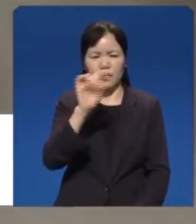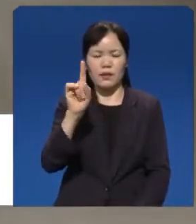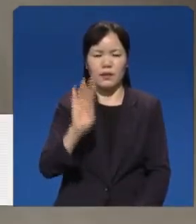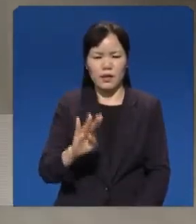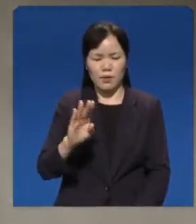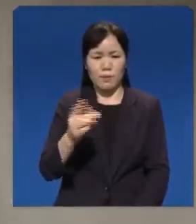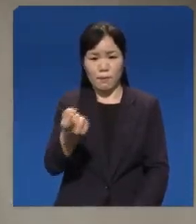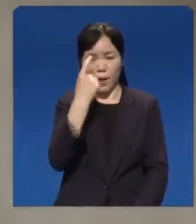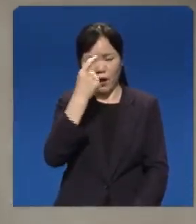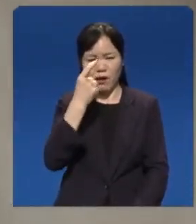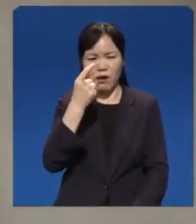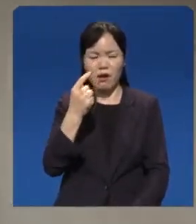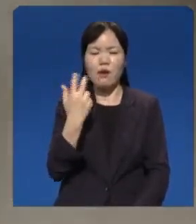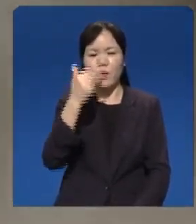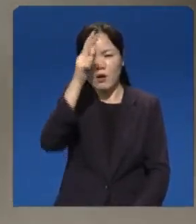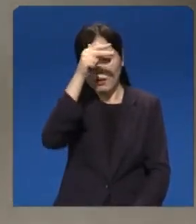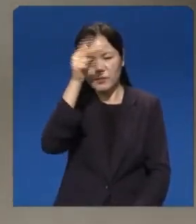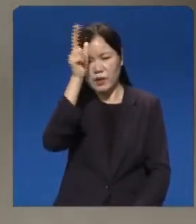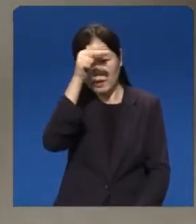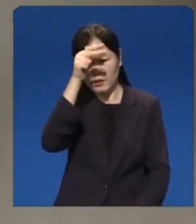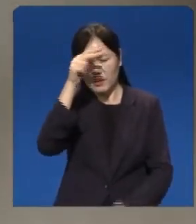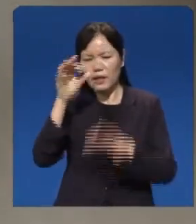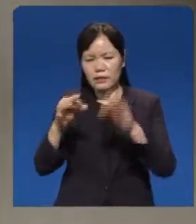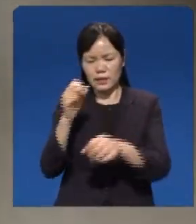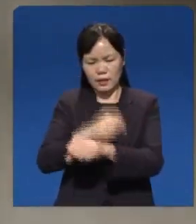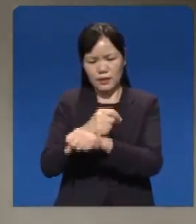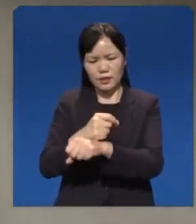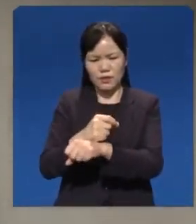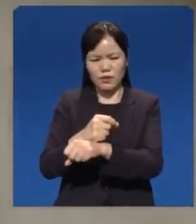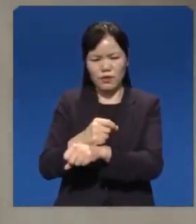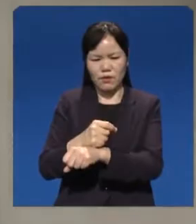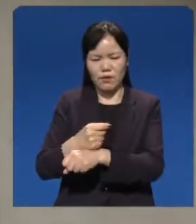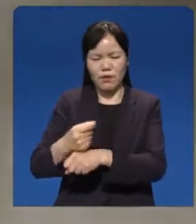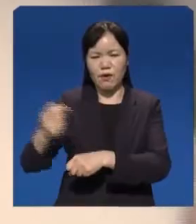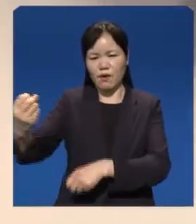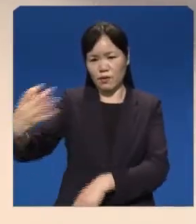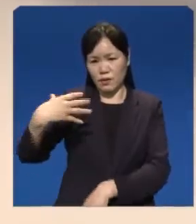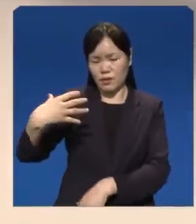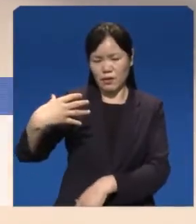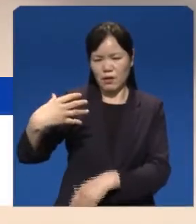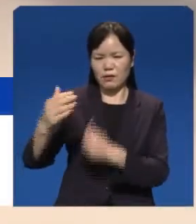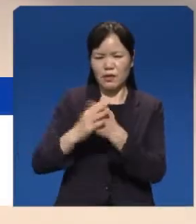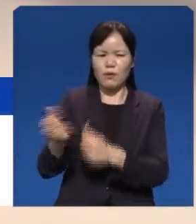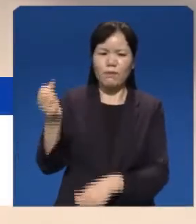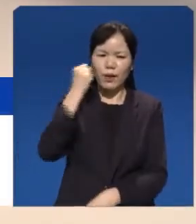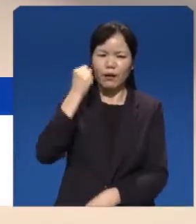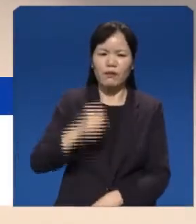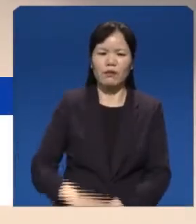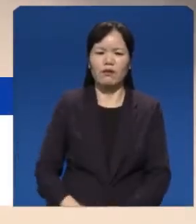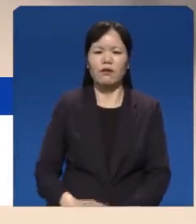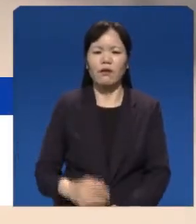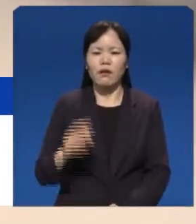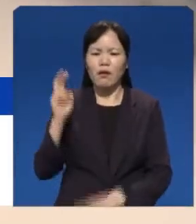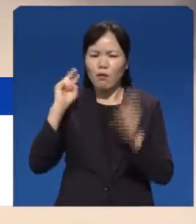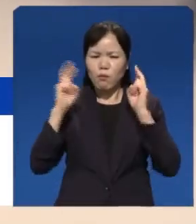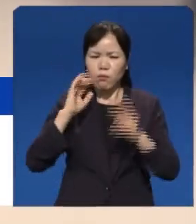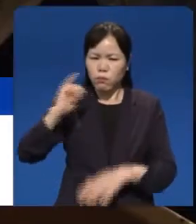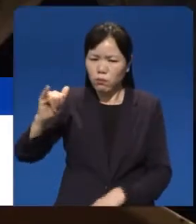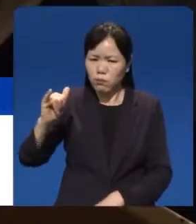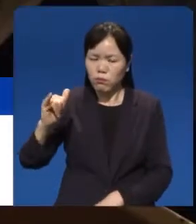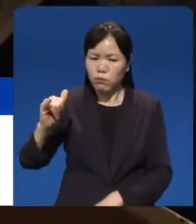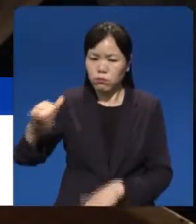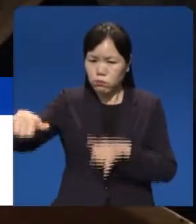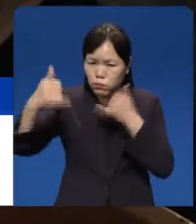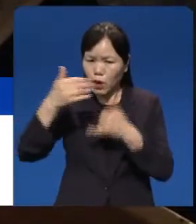검찰 은 지원까지 도 맡다 보니 꼼짝없이 당합니다 아 아빠 어 허 어